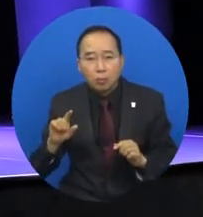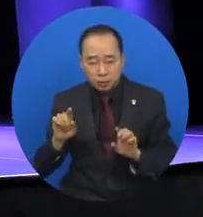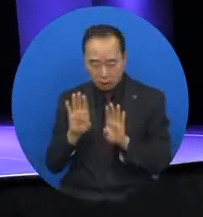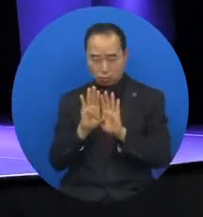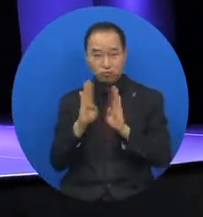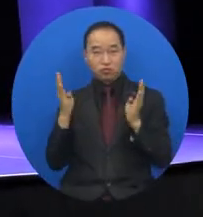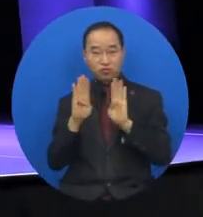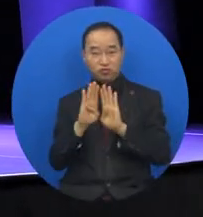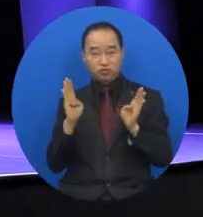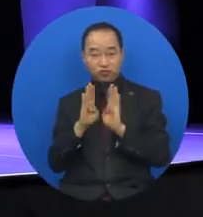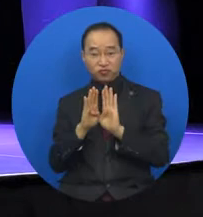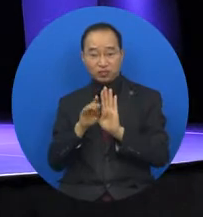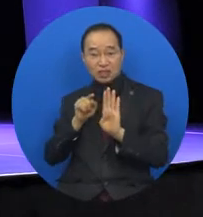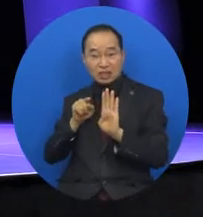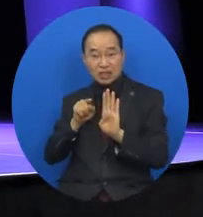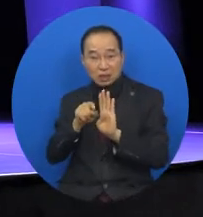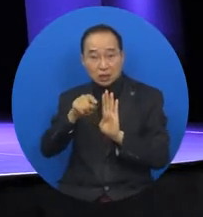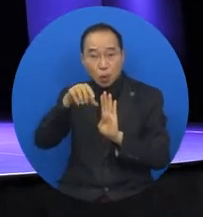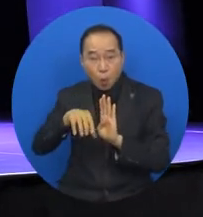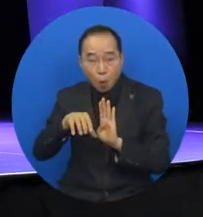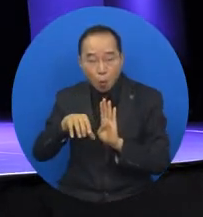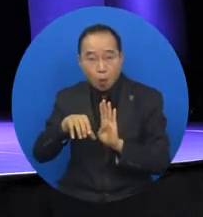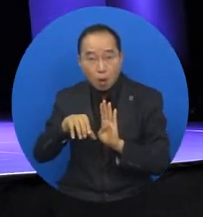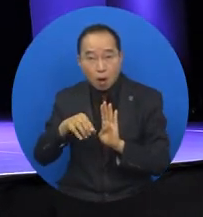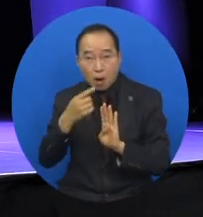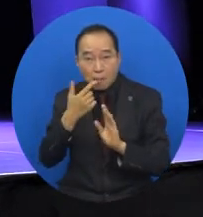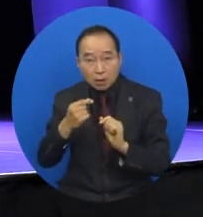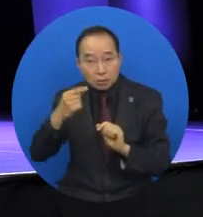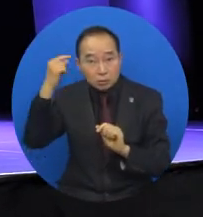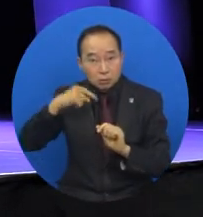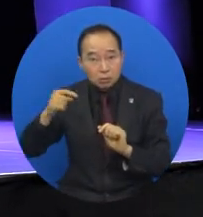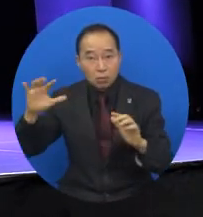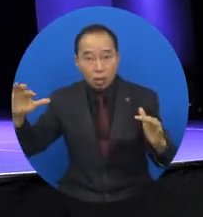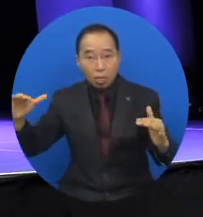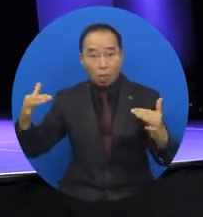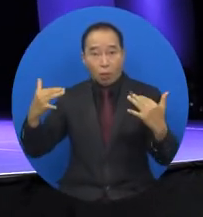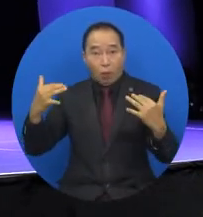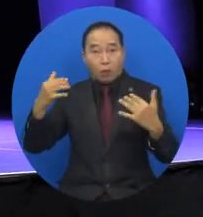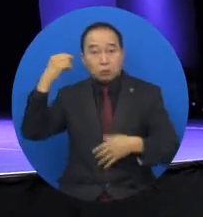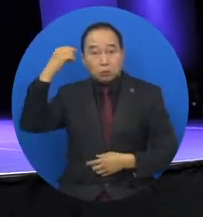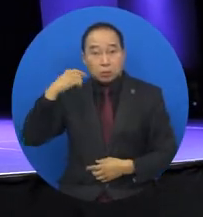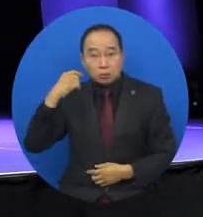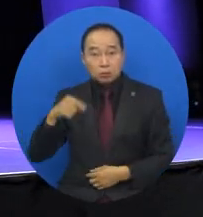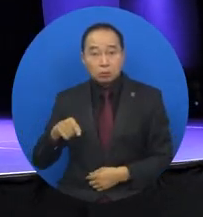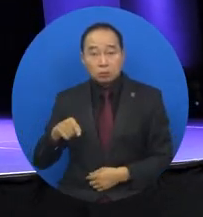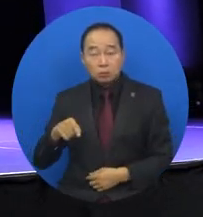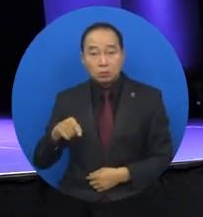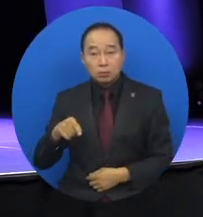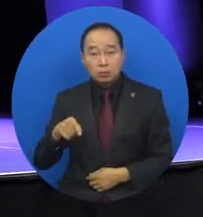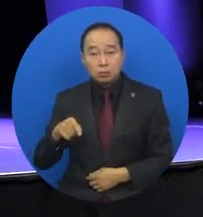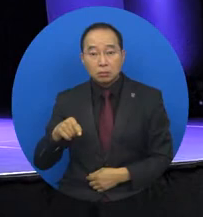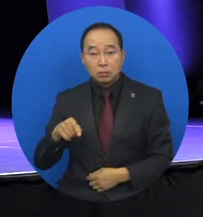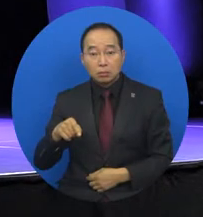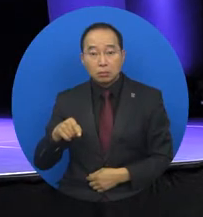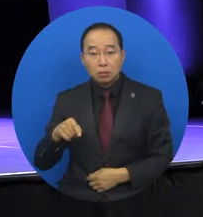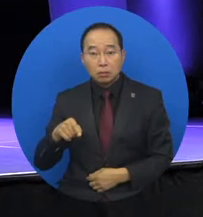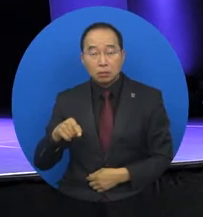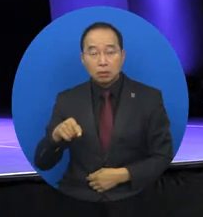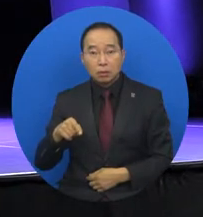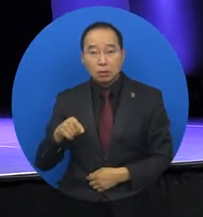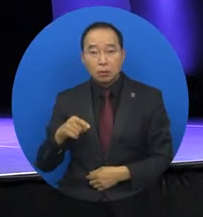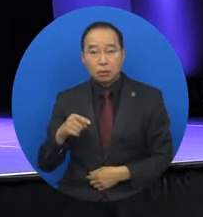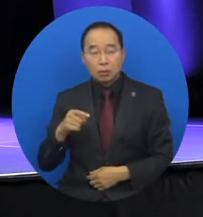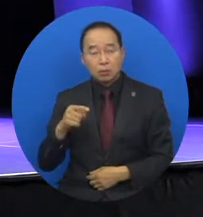이건 뭐지? 그리고 들어가는 입구가 제가 이렇게 들어가는 입구였는데 마치 저를 맞이하는 것처럼 제가 무대의 주인공이 된